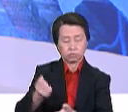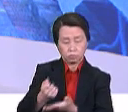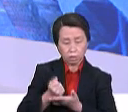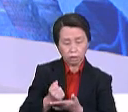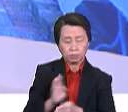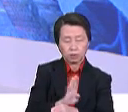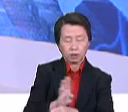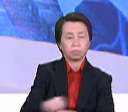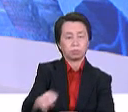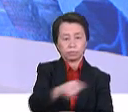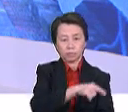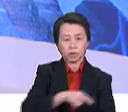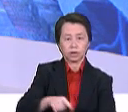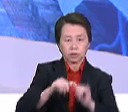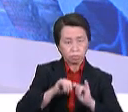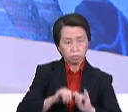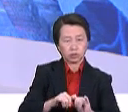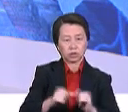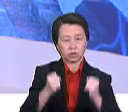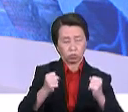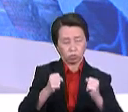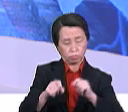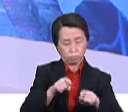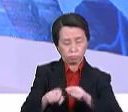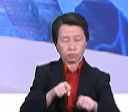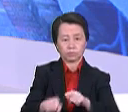mereka untuk kekal berdaya saing.